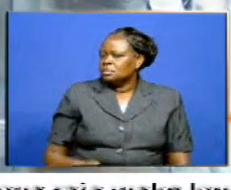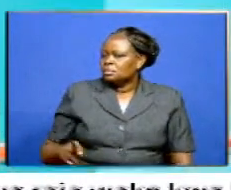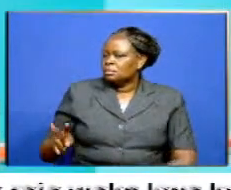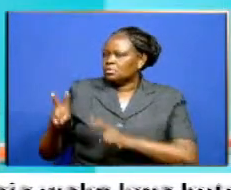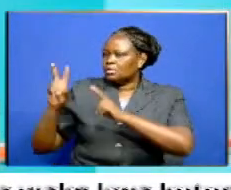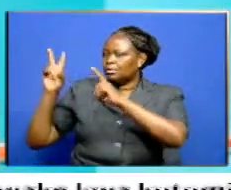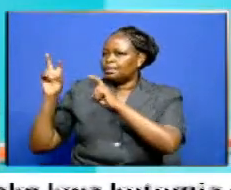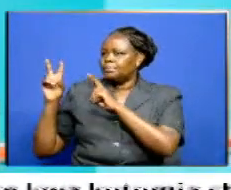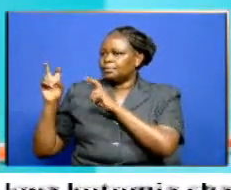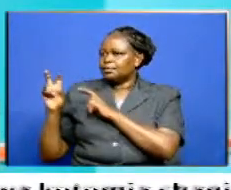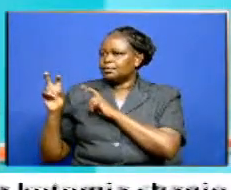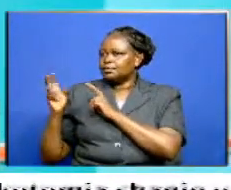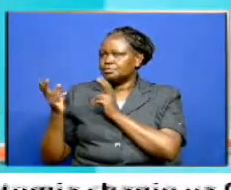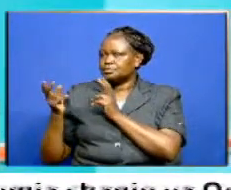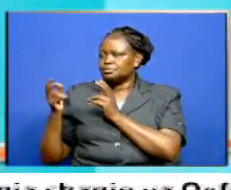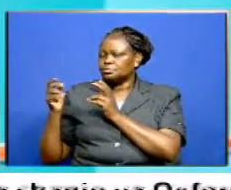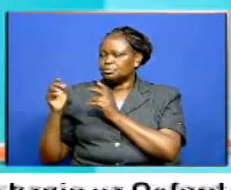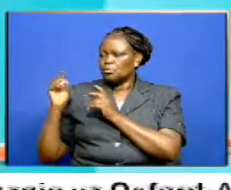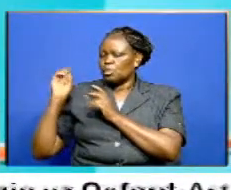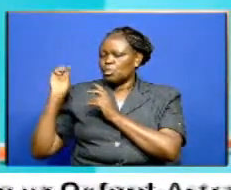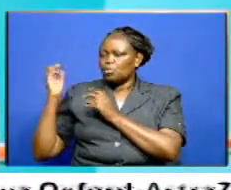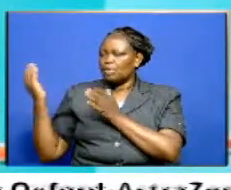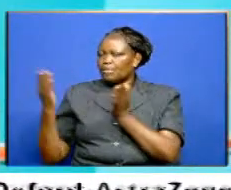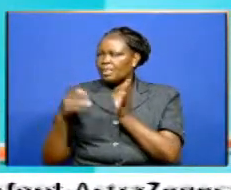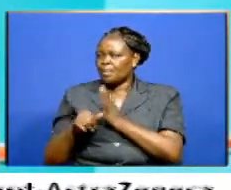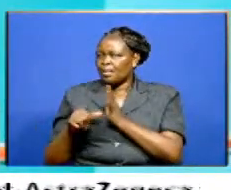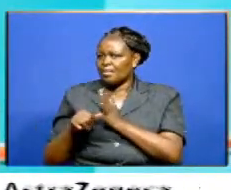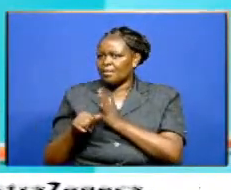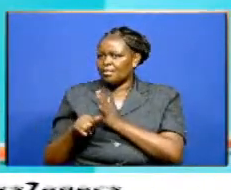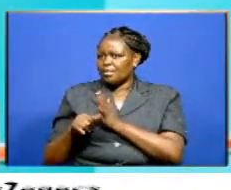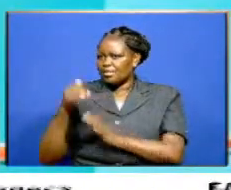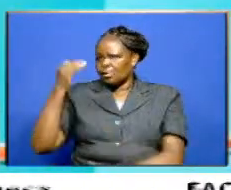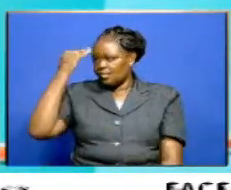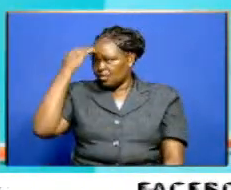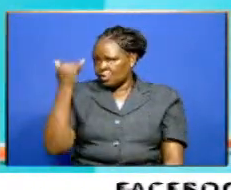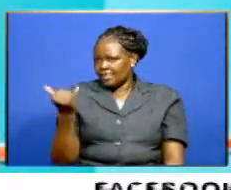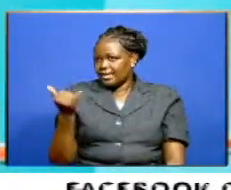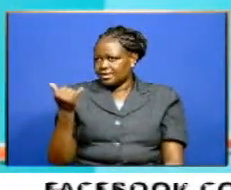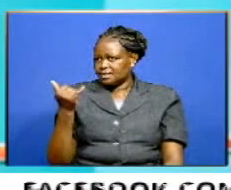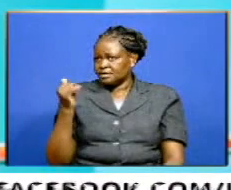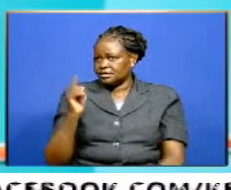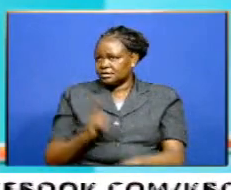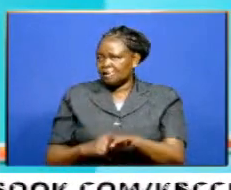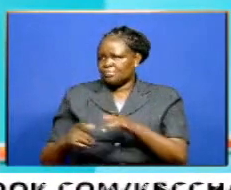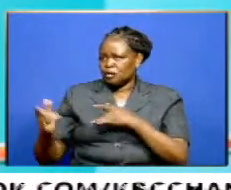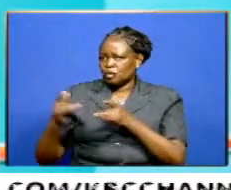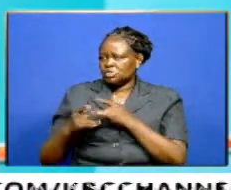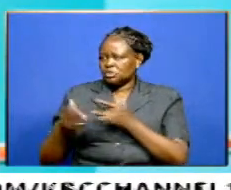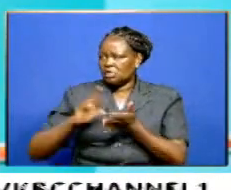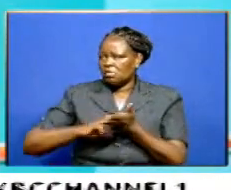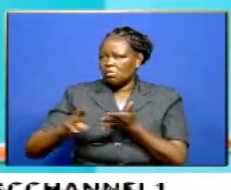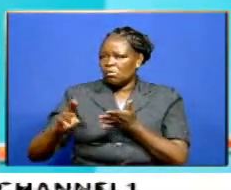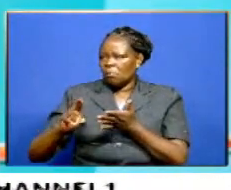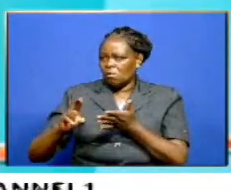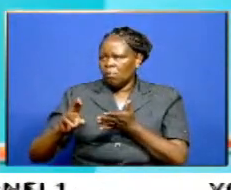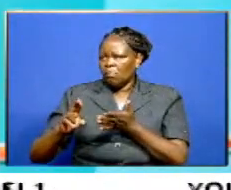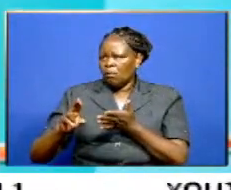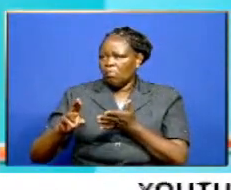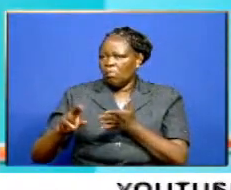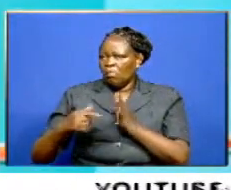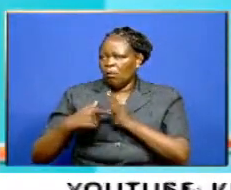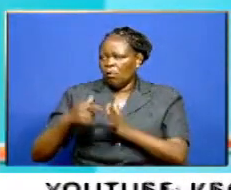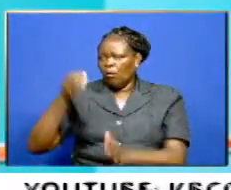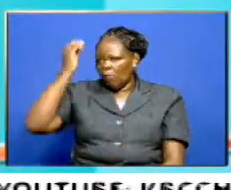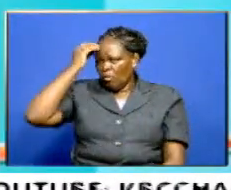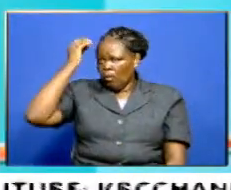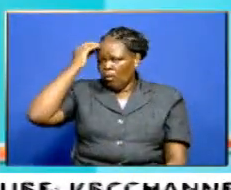ambalo litawasababishia dhiki hawa wanafunzi, kwa sababu ukiangalia rent ya tuseme kama yule mwanafunzi